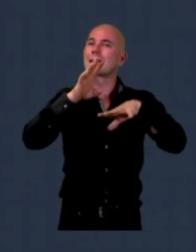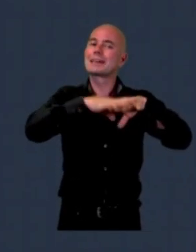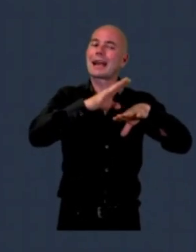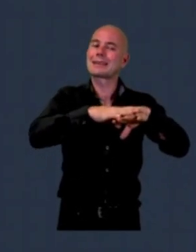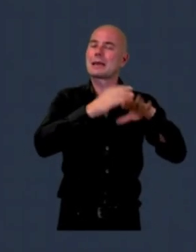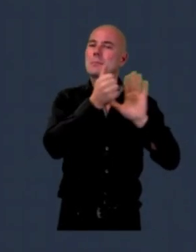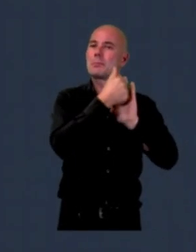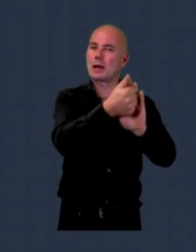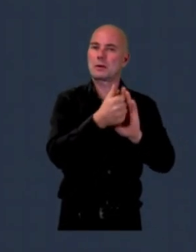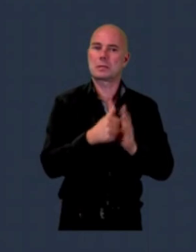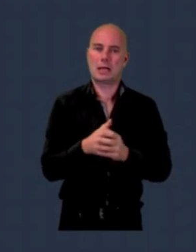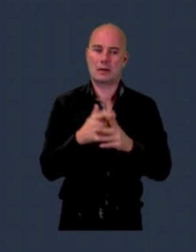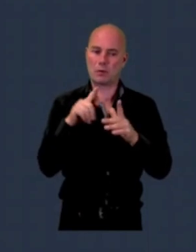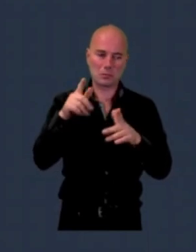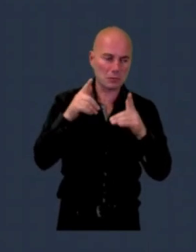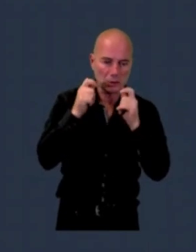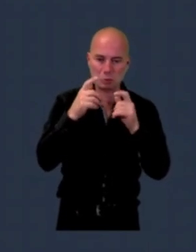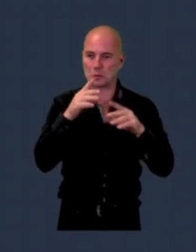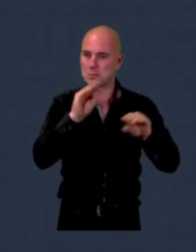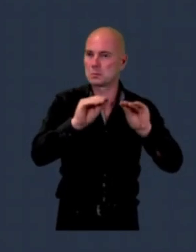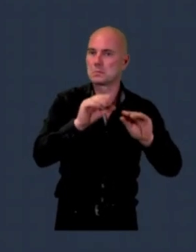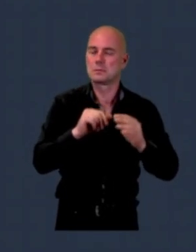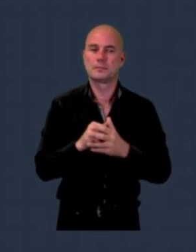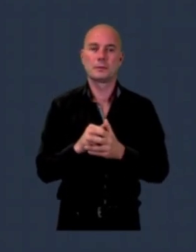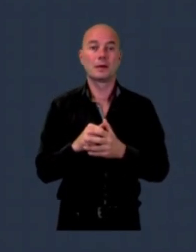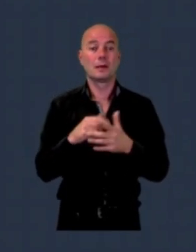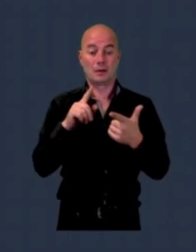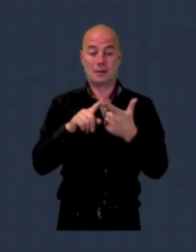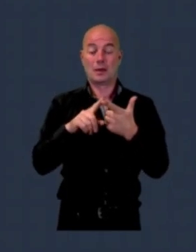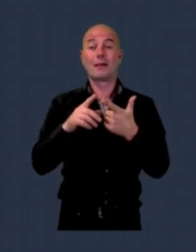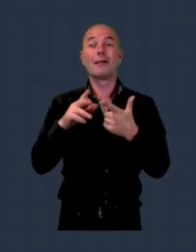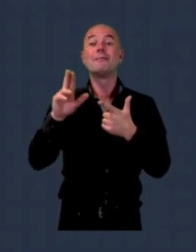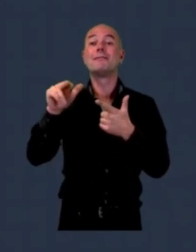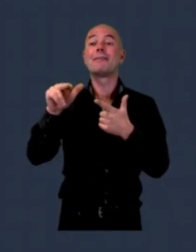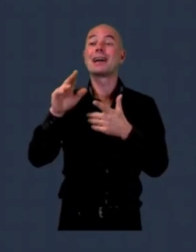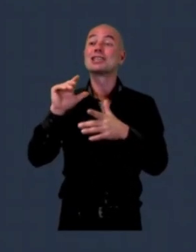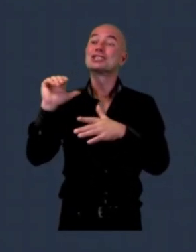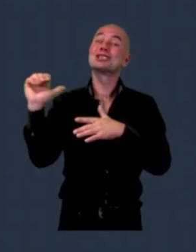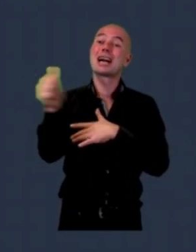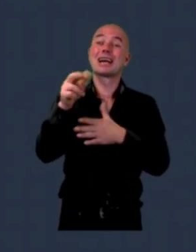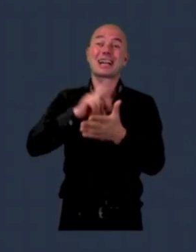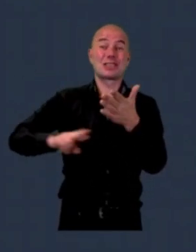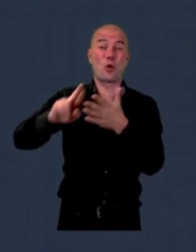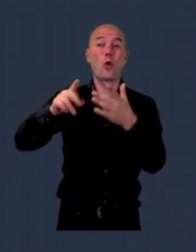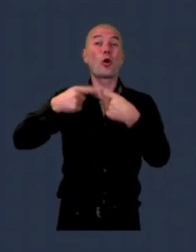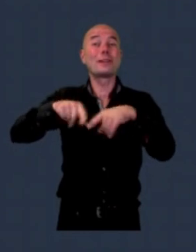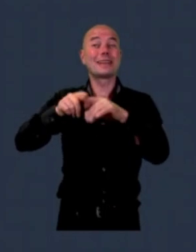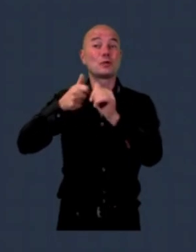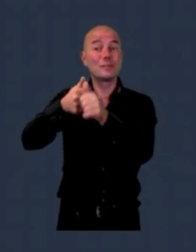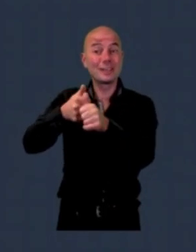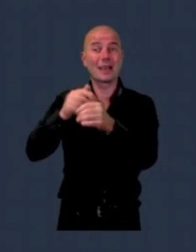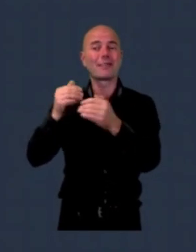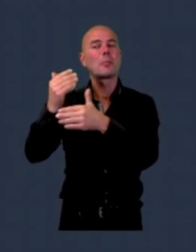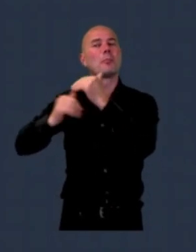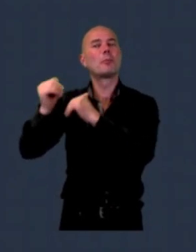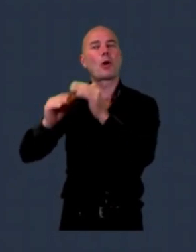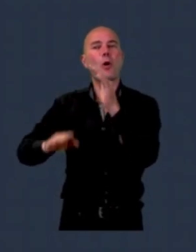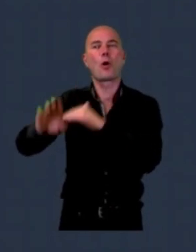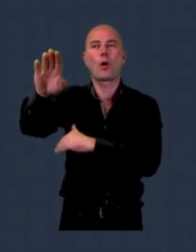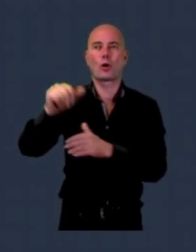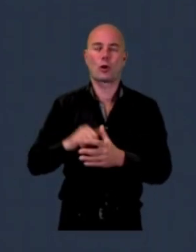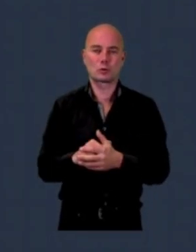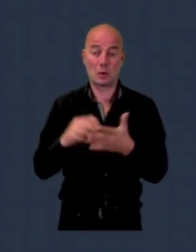il est indiqué qu'un comité régional de pilotage et de suivi du plan de relance sera institué dans chacune des régions. Si un accord est trouvé entre l'État et notre collectivité territoriale,